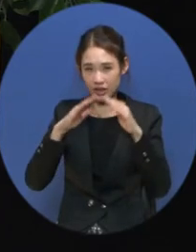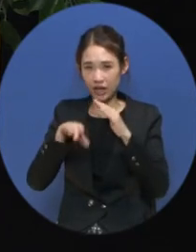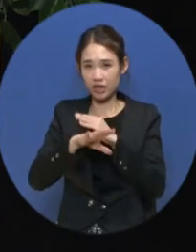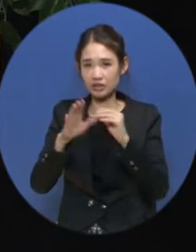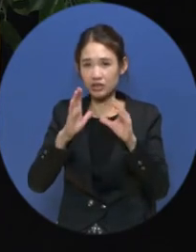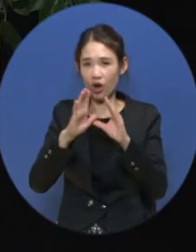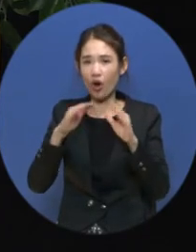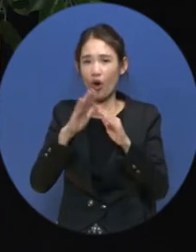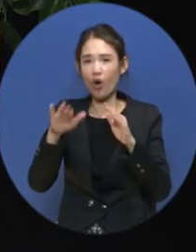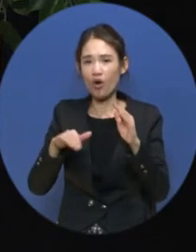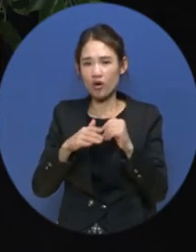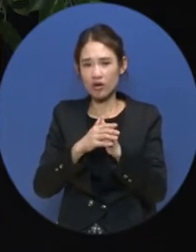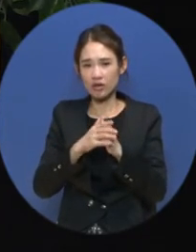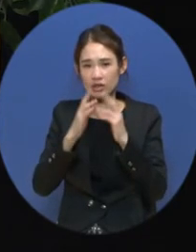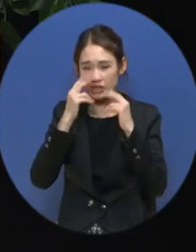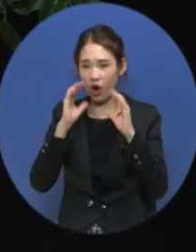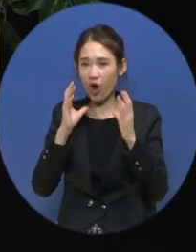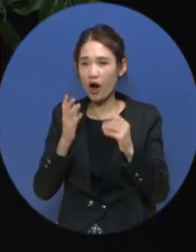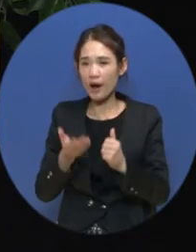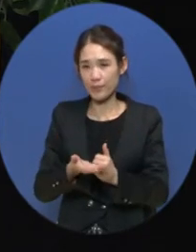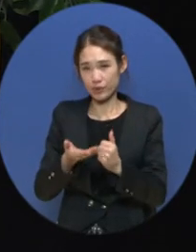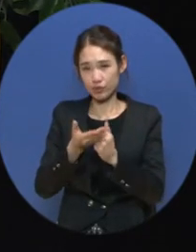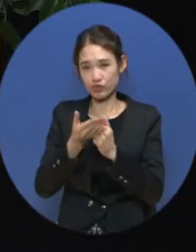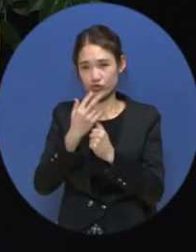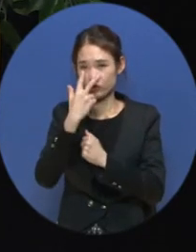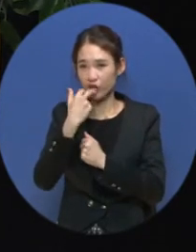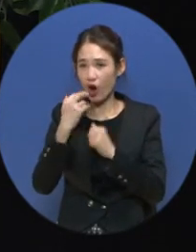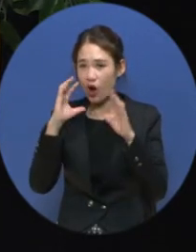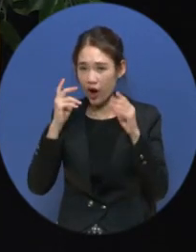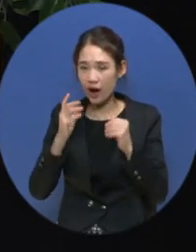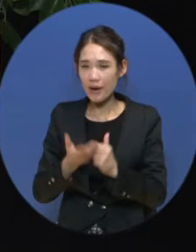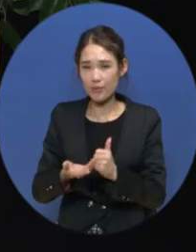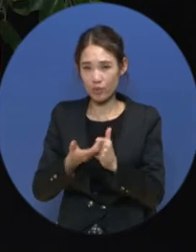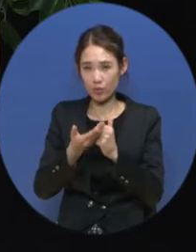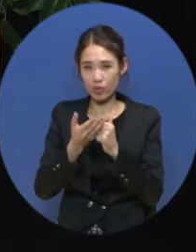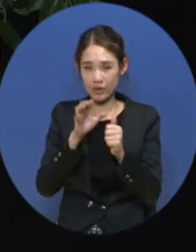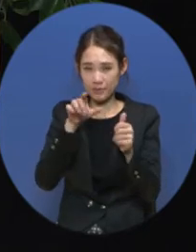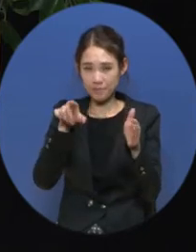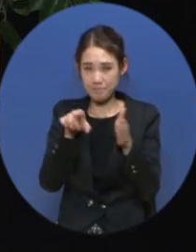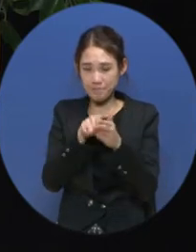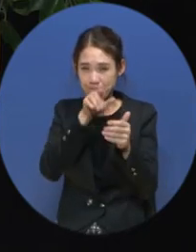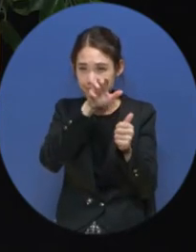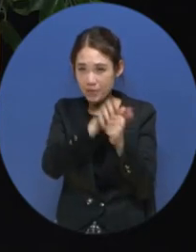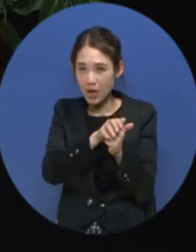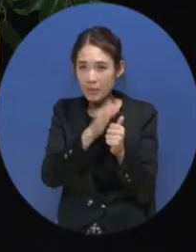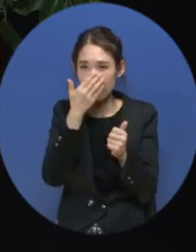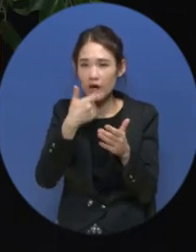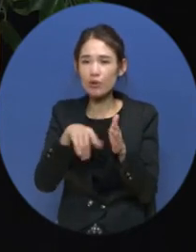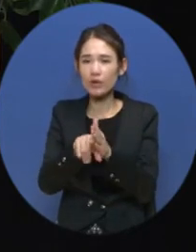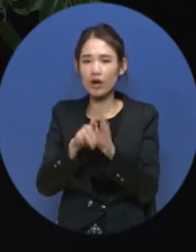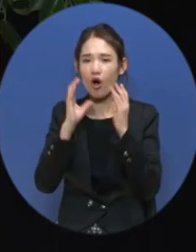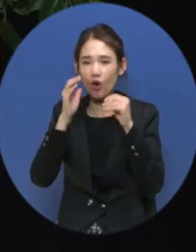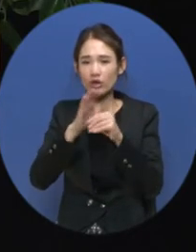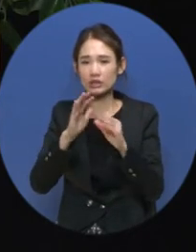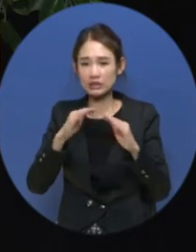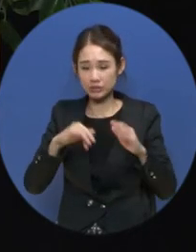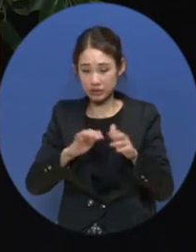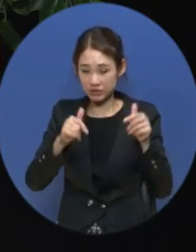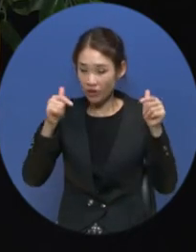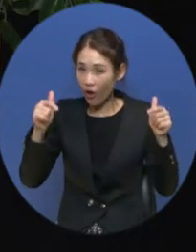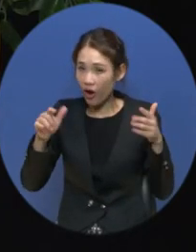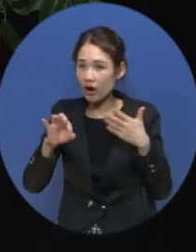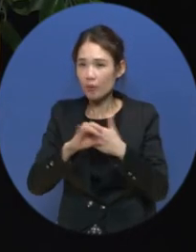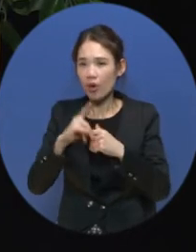어린이집이어서가 아니라 네. 영아 보육이다. 영아 보육을 정말 믿고 맡길 수 있는 어린이집이 많이 생긴다 그러면 네. 엄마들이